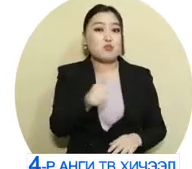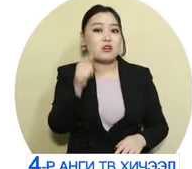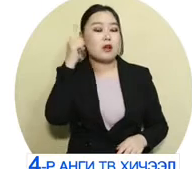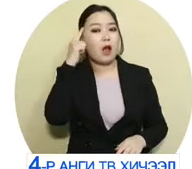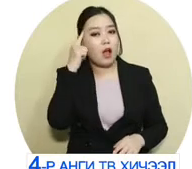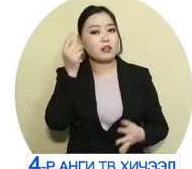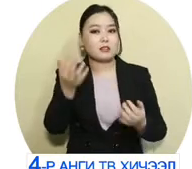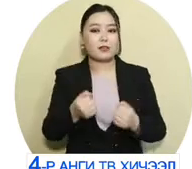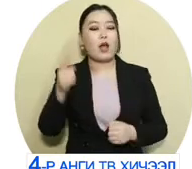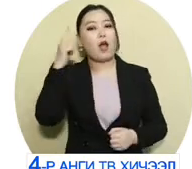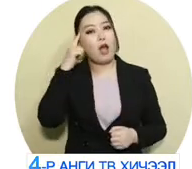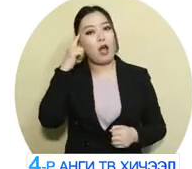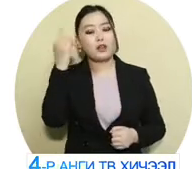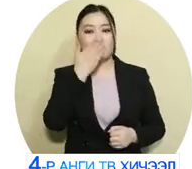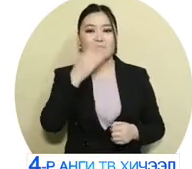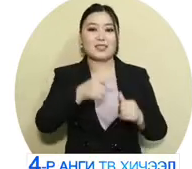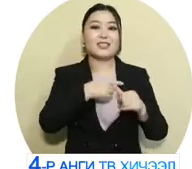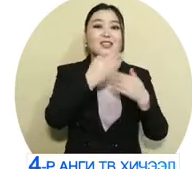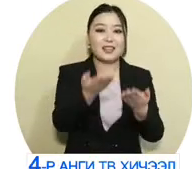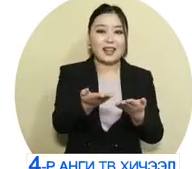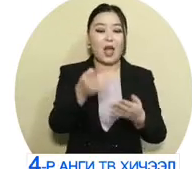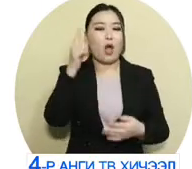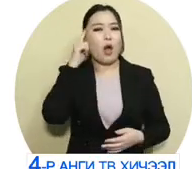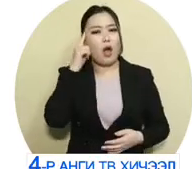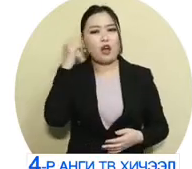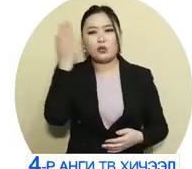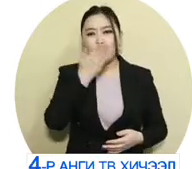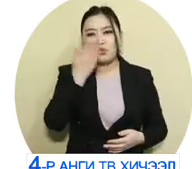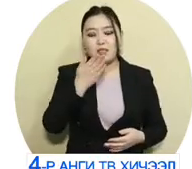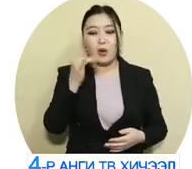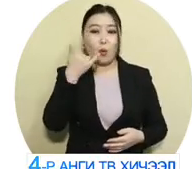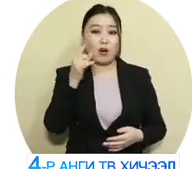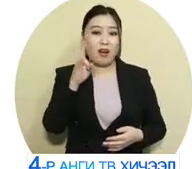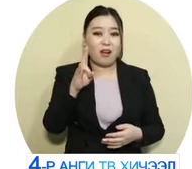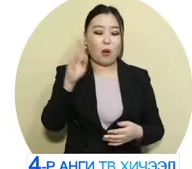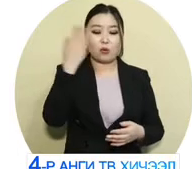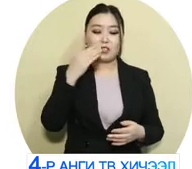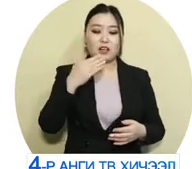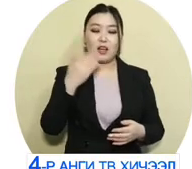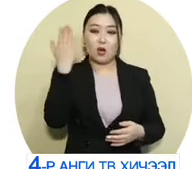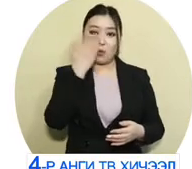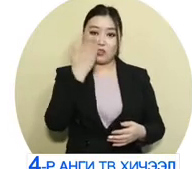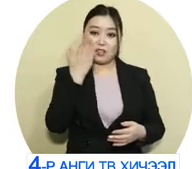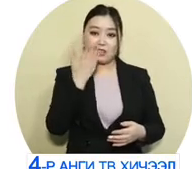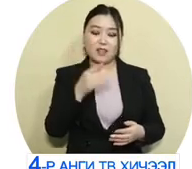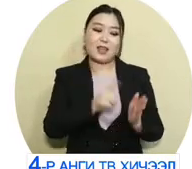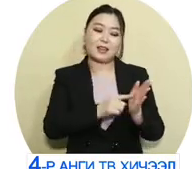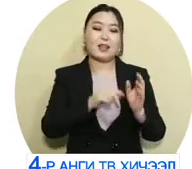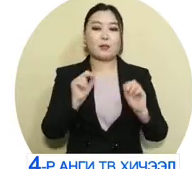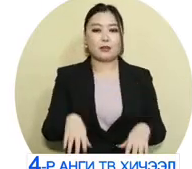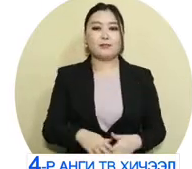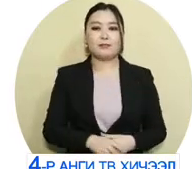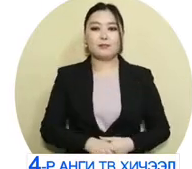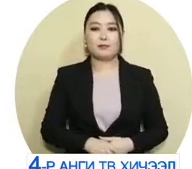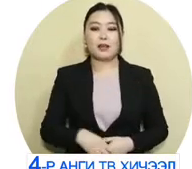ойлгож унших гэнэ. А ойлгож унснаар уран унших нөхцөл бүрдэх нэ. Тэгэхээр өнөөдрийнхөө намайг сансарт нисгэр шүлгийг